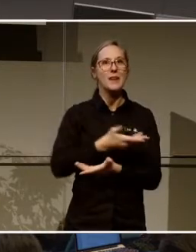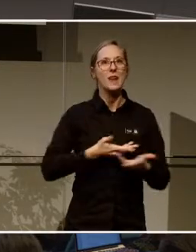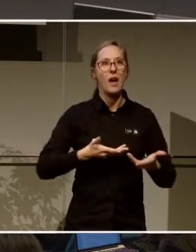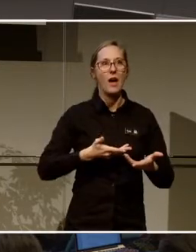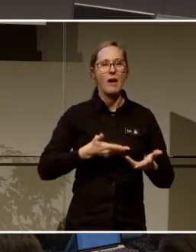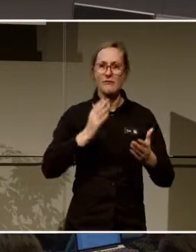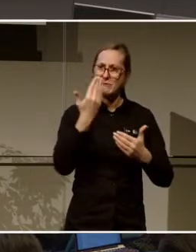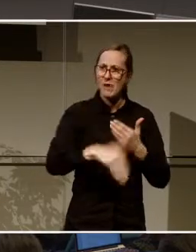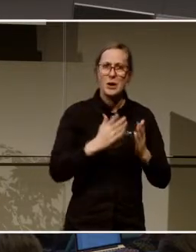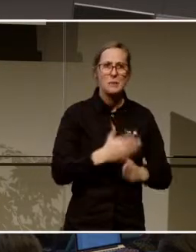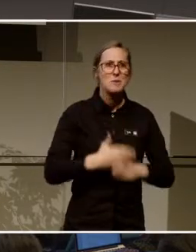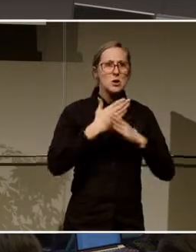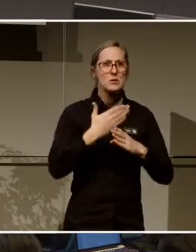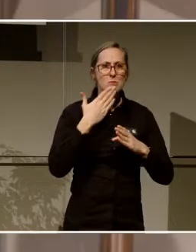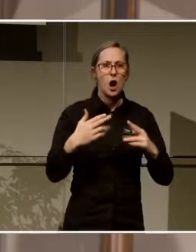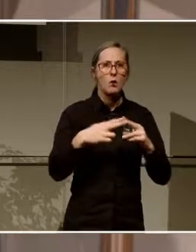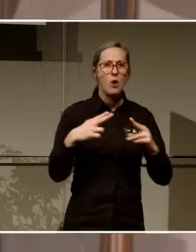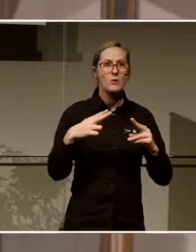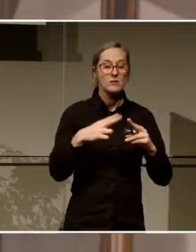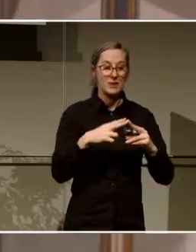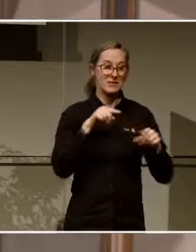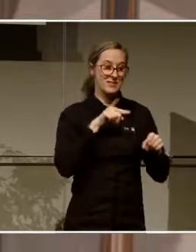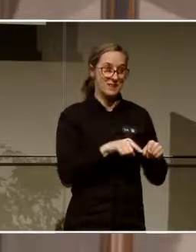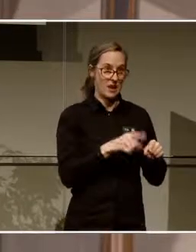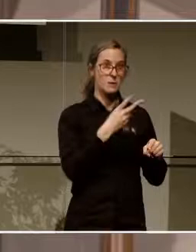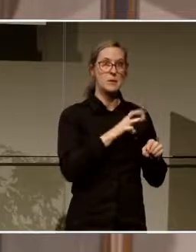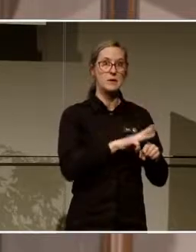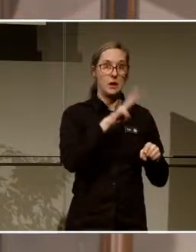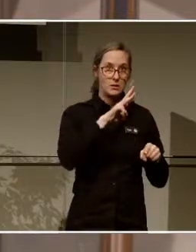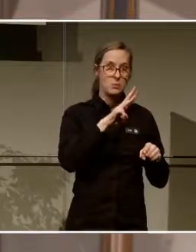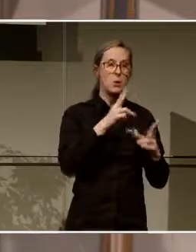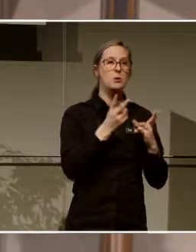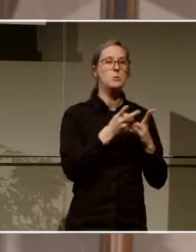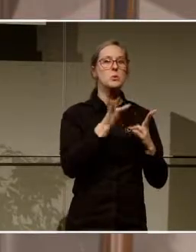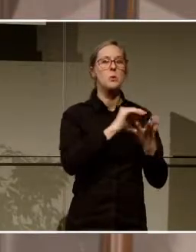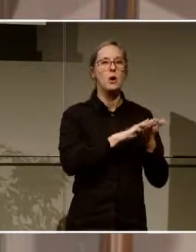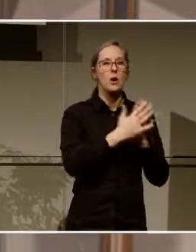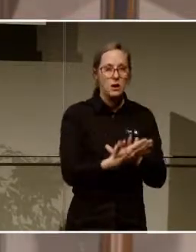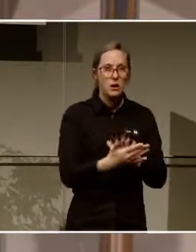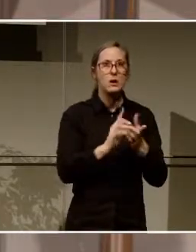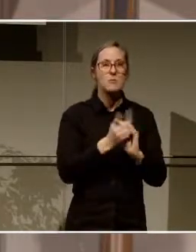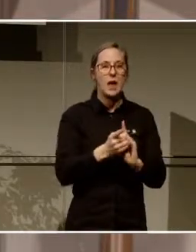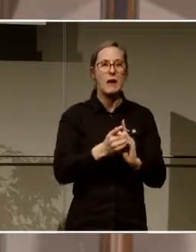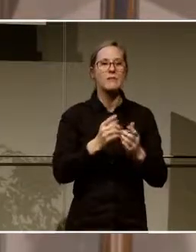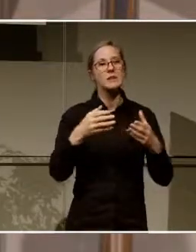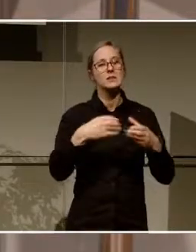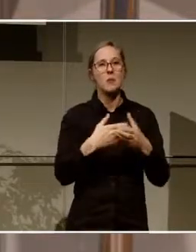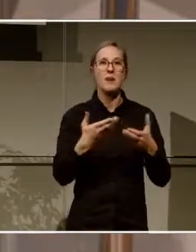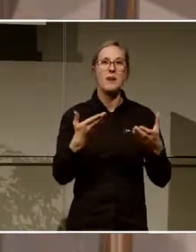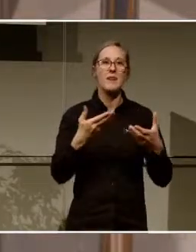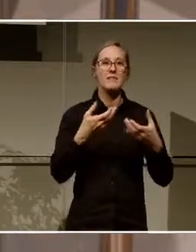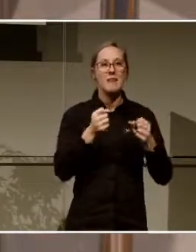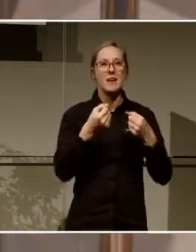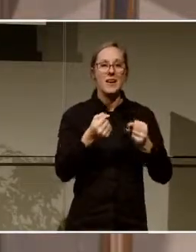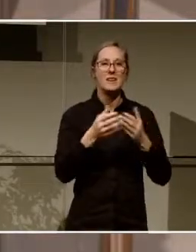upp. Det var alltså 2013 och då bildades det som en samverkansledning. Jag kommer tillbaka